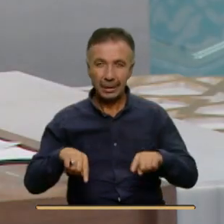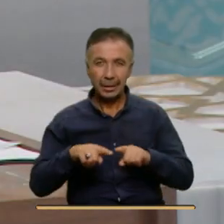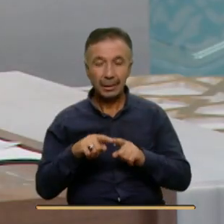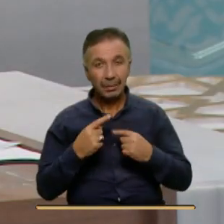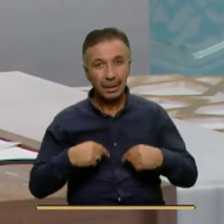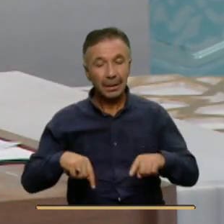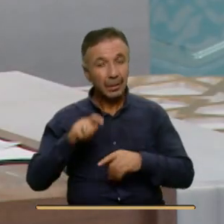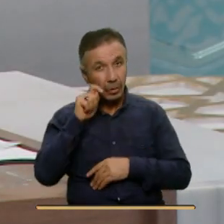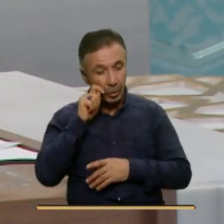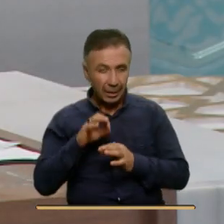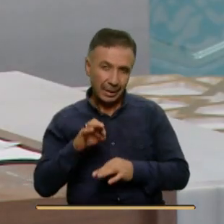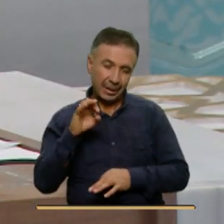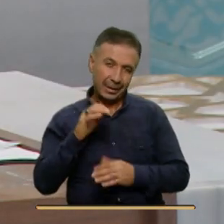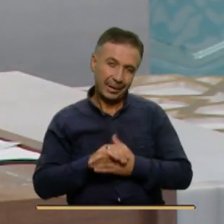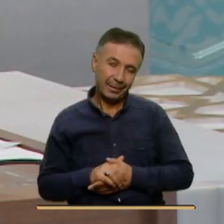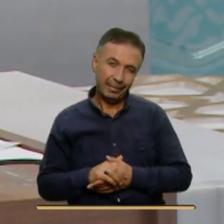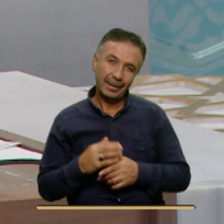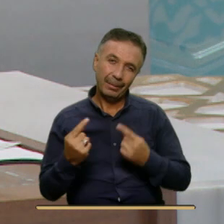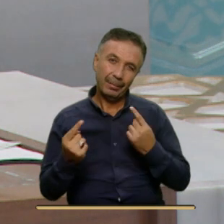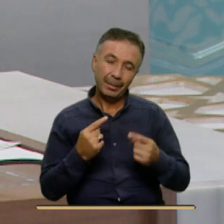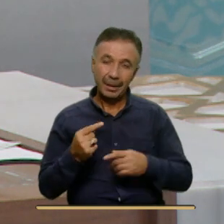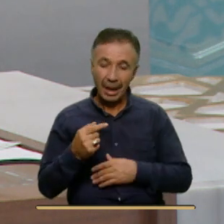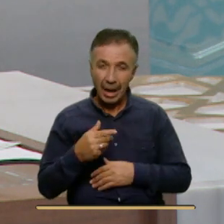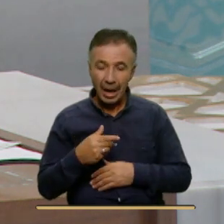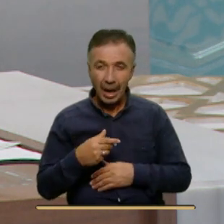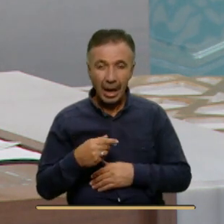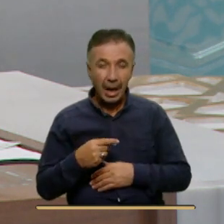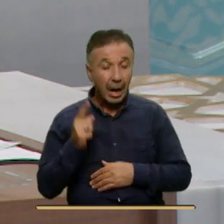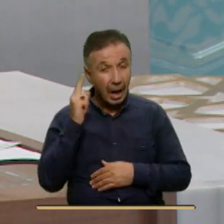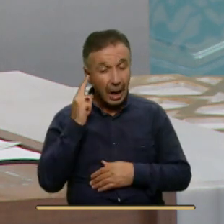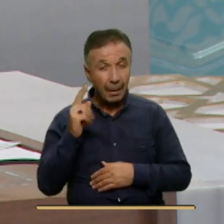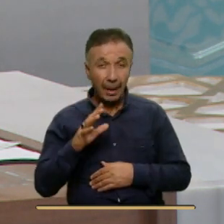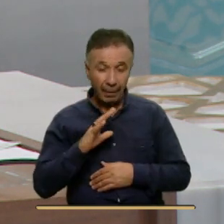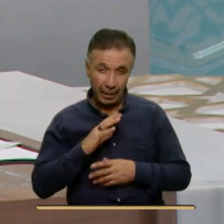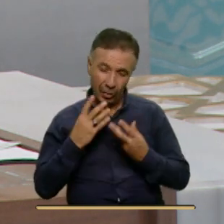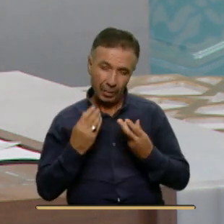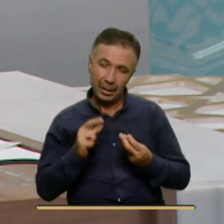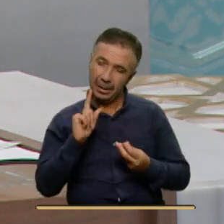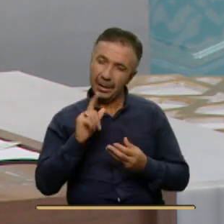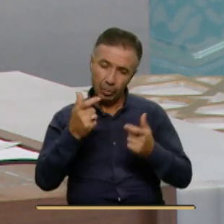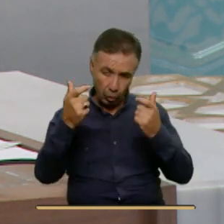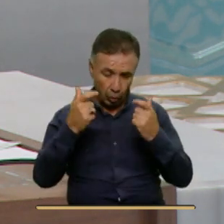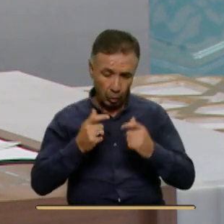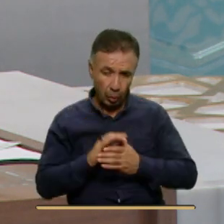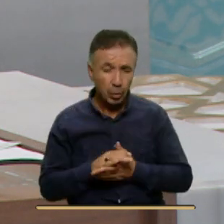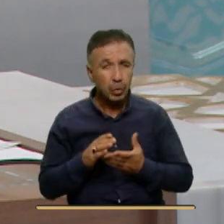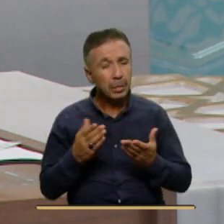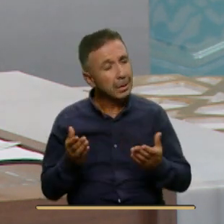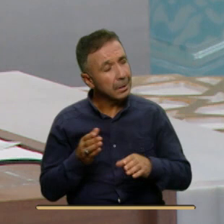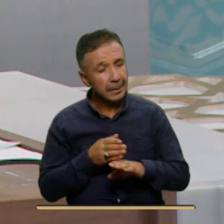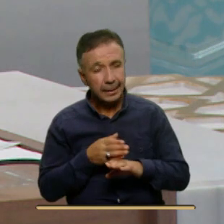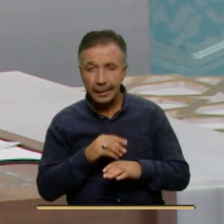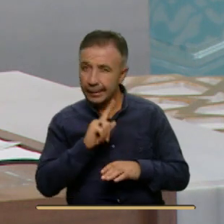Müslümanız çünkü. Birbirimizden haberdar olmakla mükellefiz biz. Peki neden?